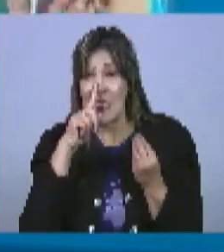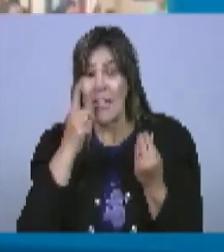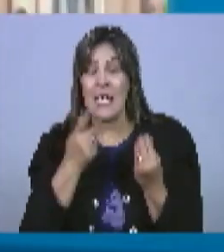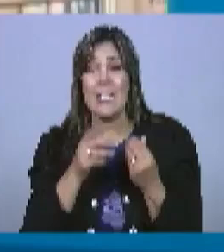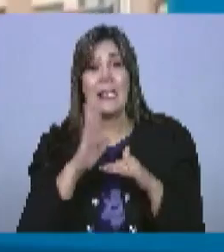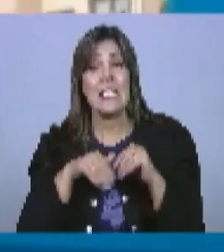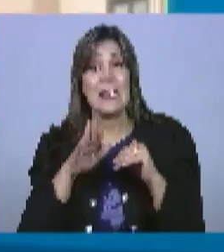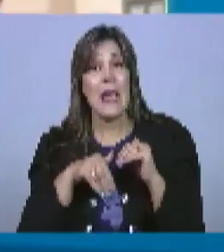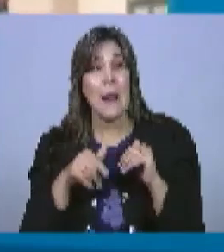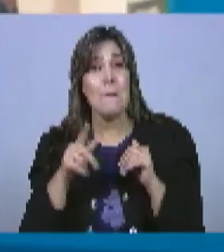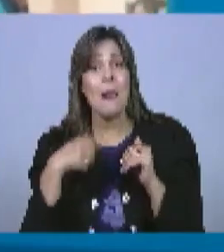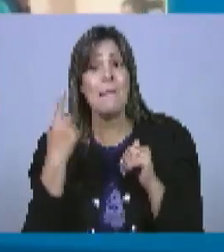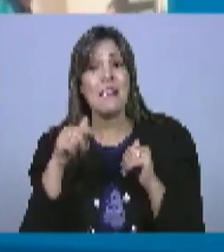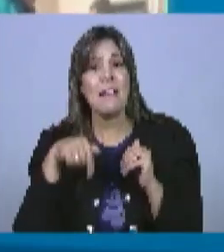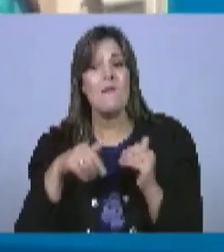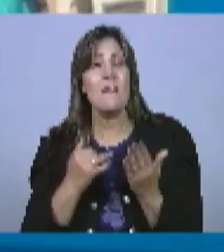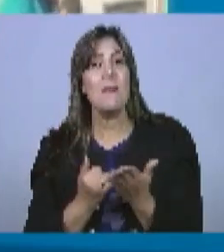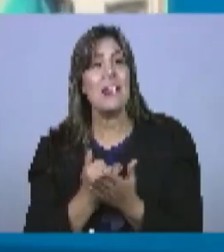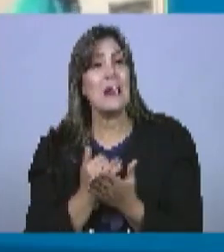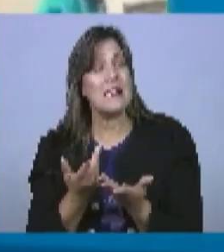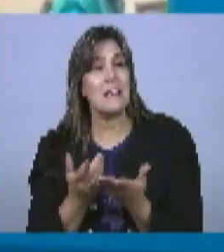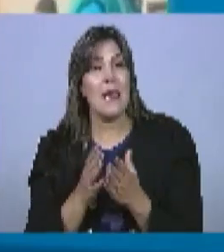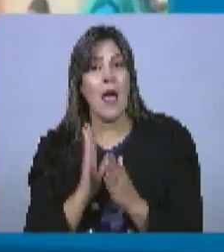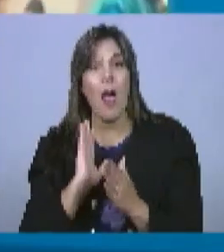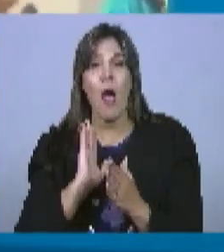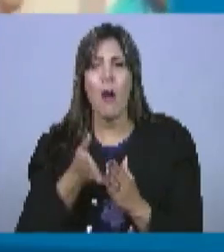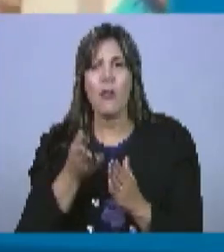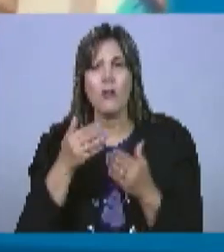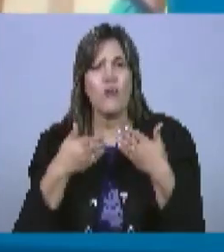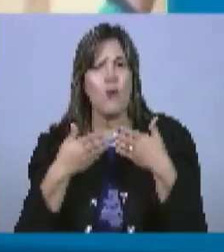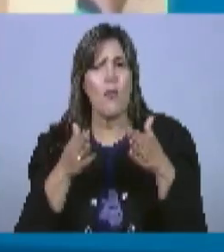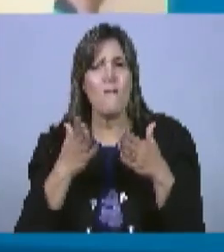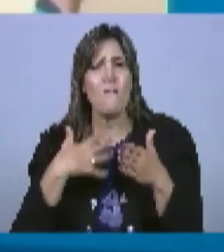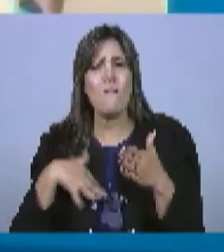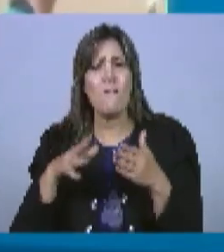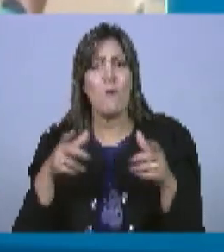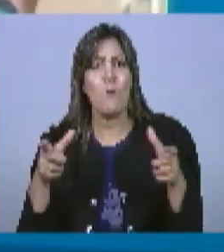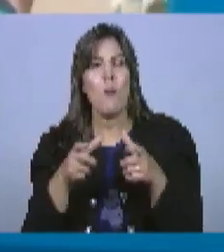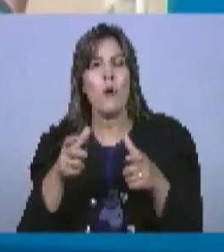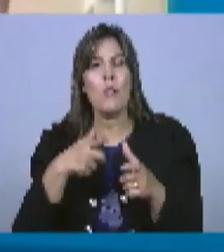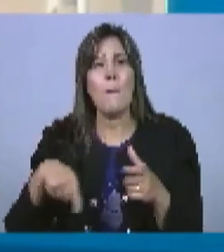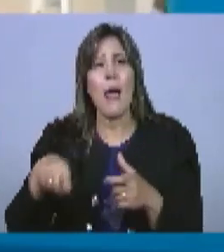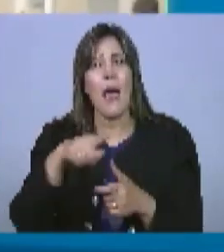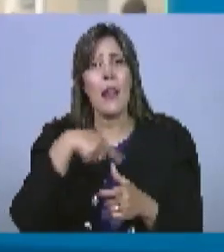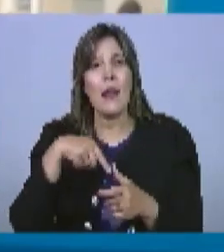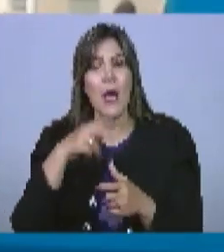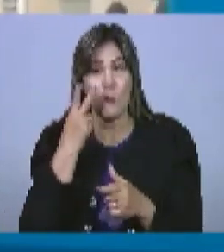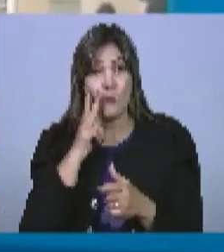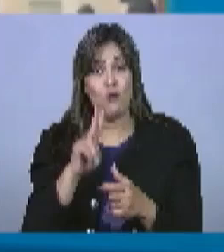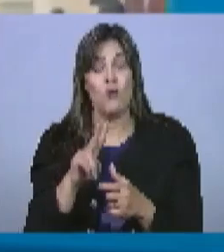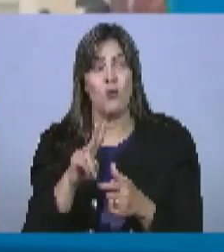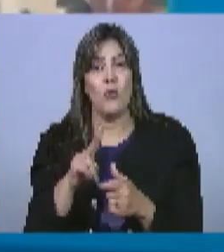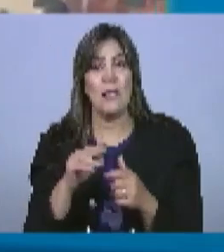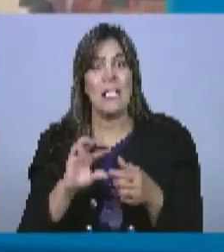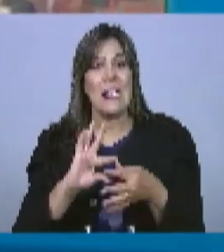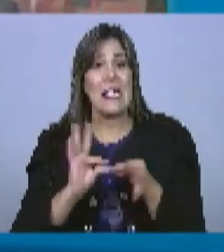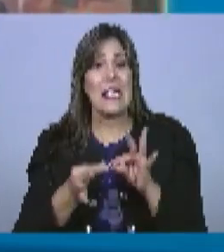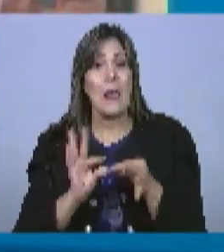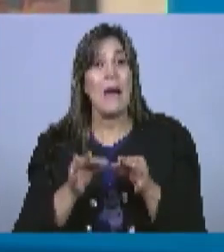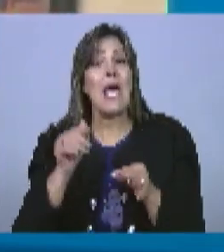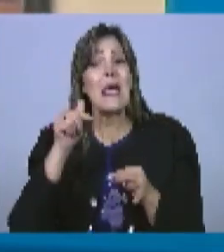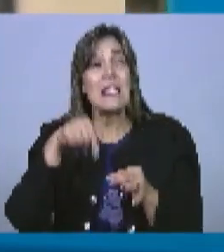التربيه المدنيه داخل المدارس قدرته على الانفتاح على المجتمع المحيط به الجمعيات